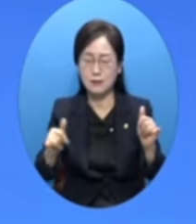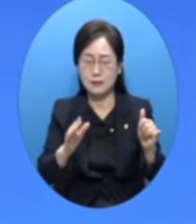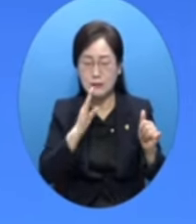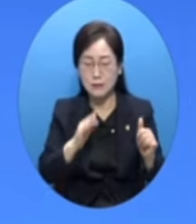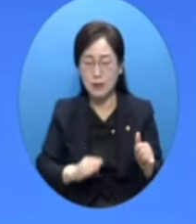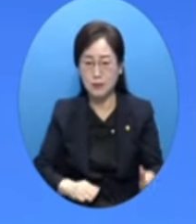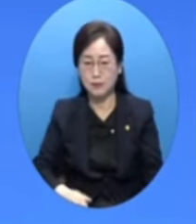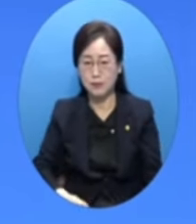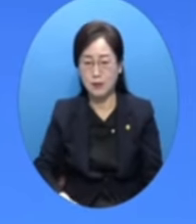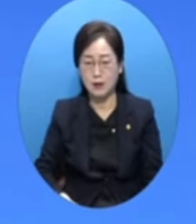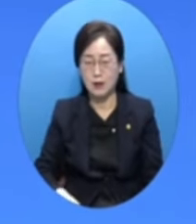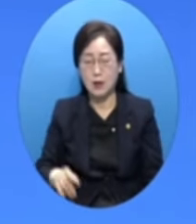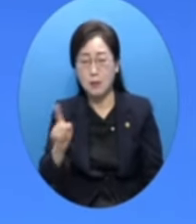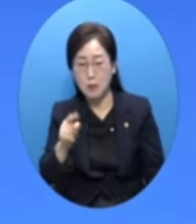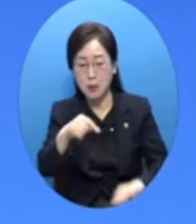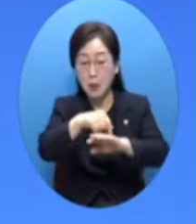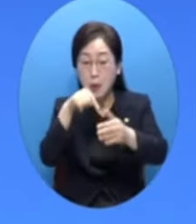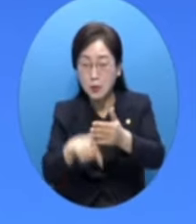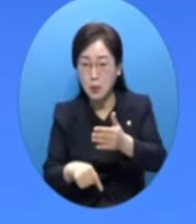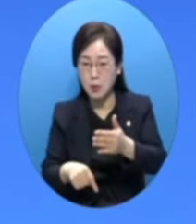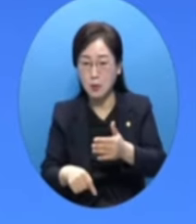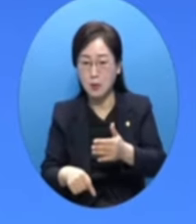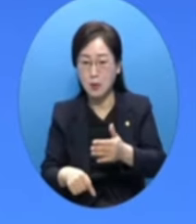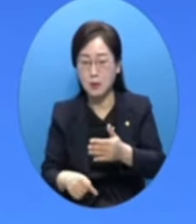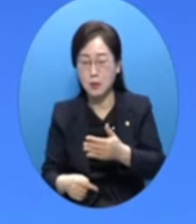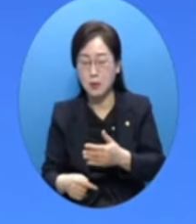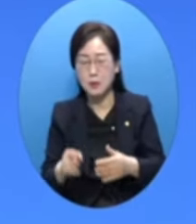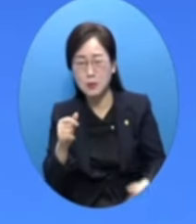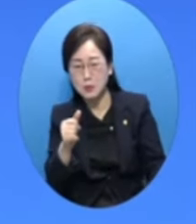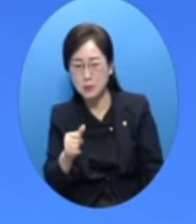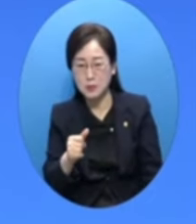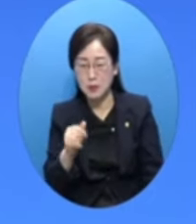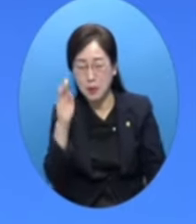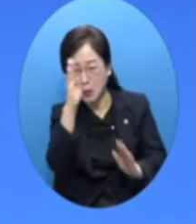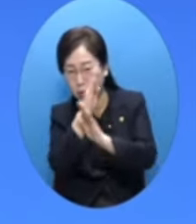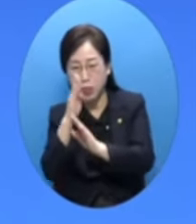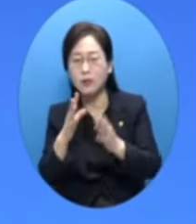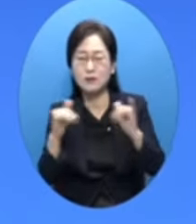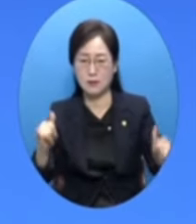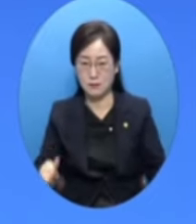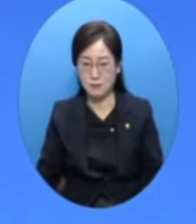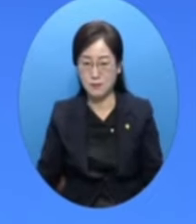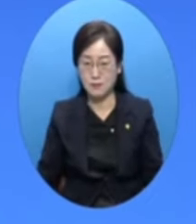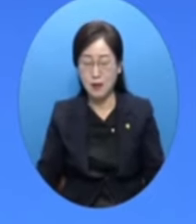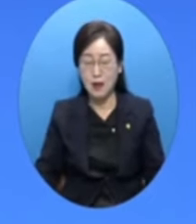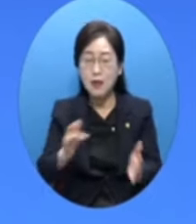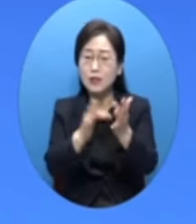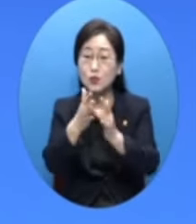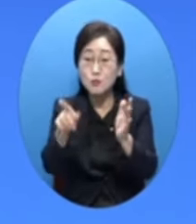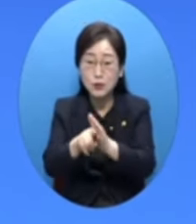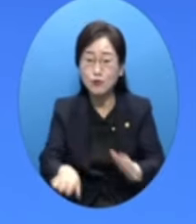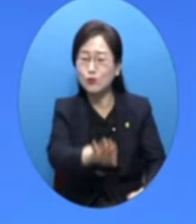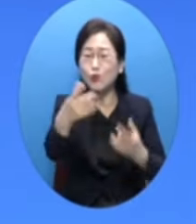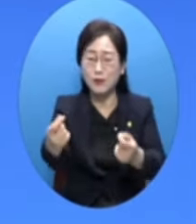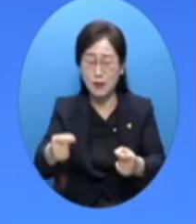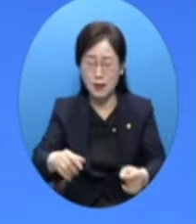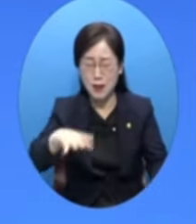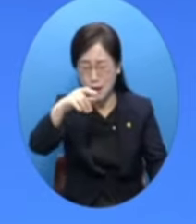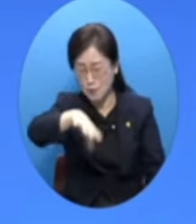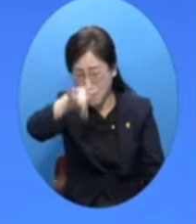간사한 존재입니다. 우리 예수를 처음 믿었을 때 눈물 콧물 흘리면서 한 평생 내가 주님만 위해